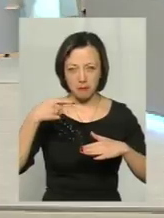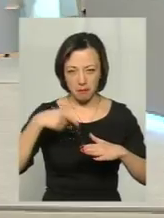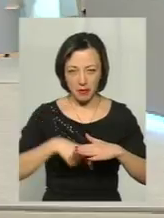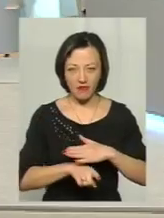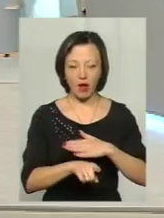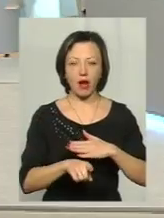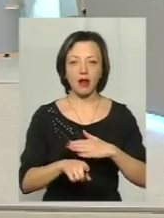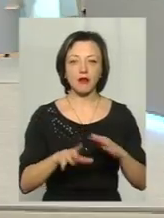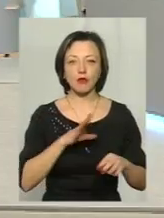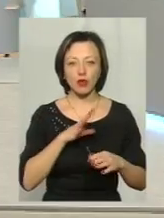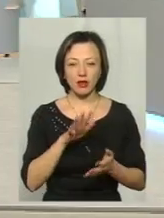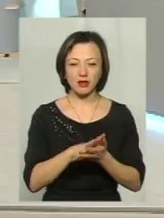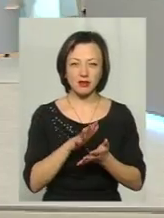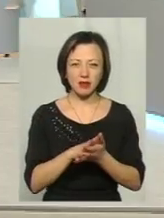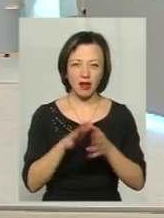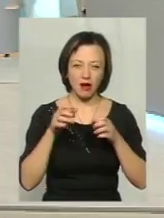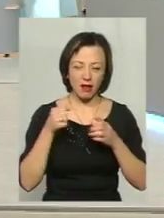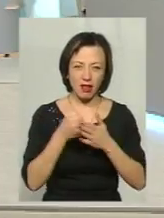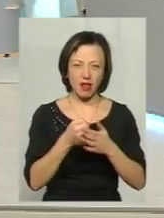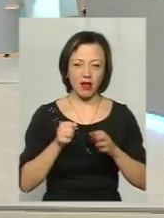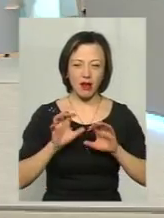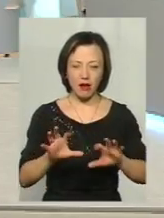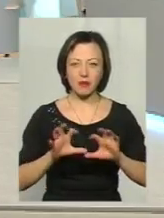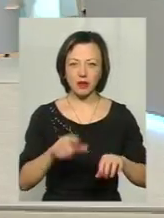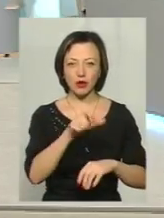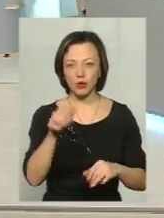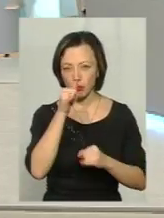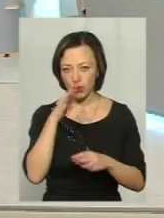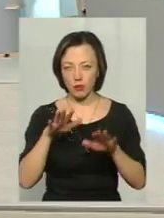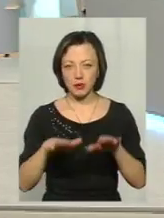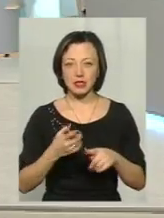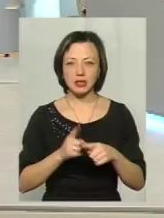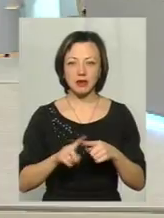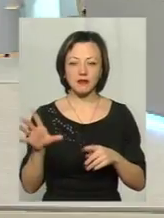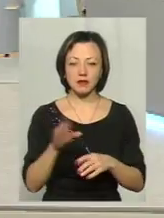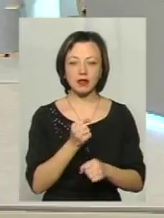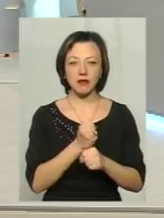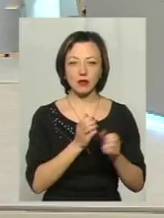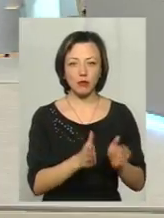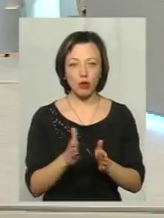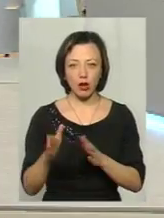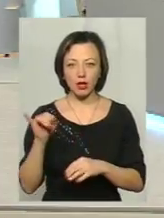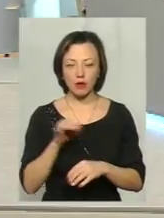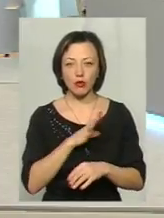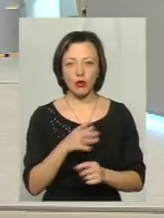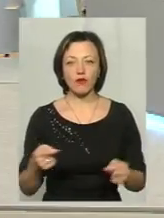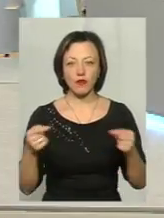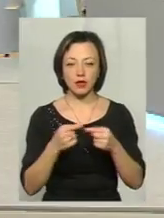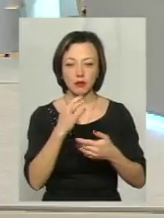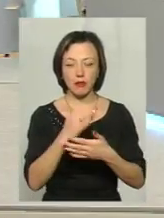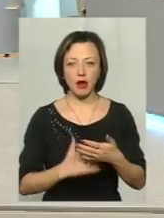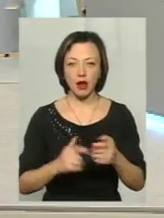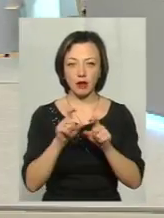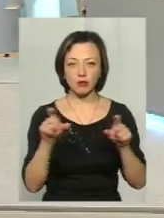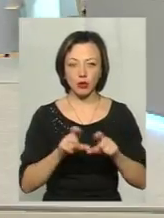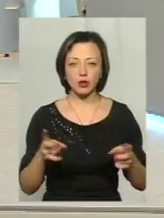бо десь були захламлені, десь хранилися якісь речі, що люди не могли розміститися. Це все було наведено порядок, і було визначено перелік споруд, на